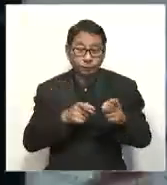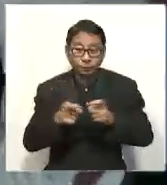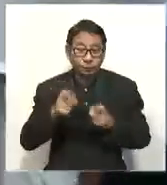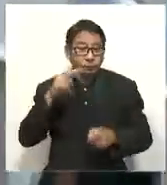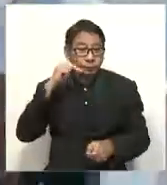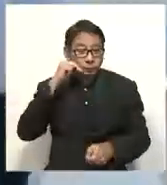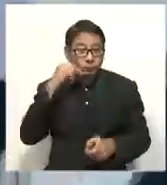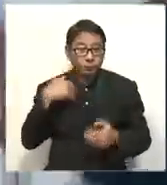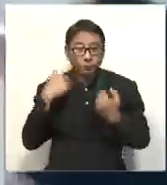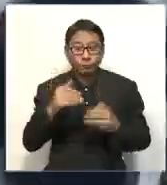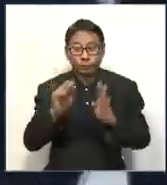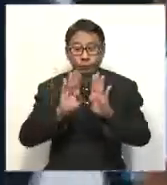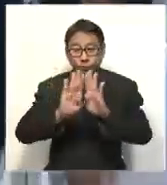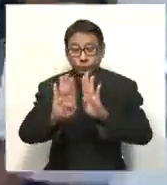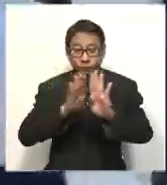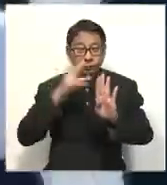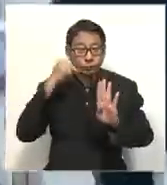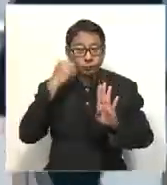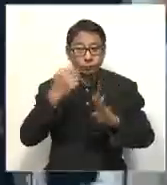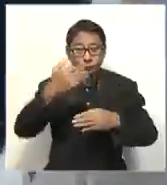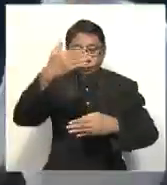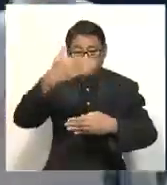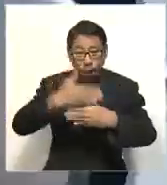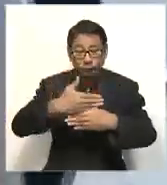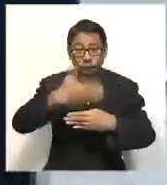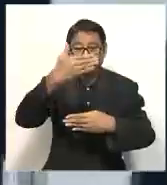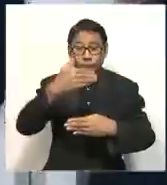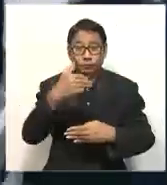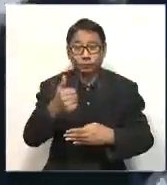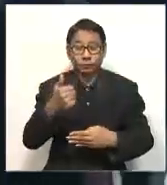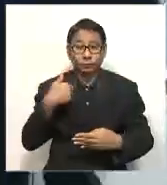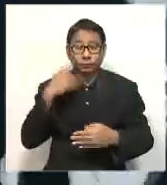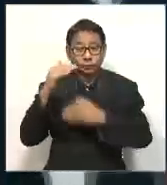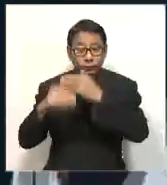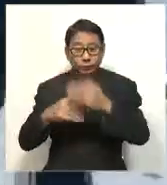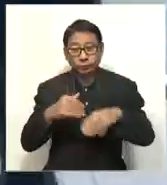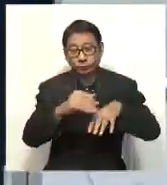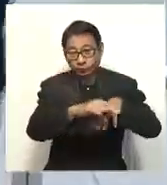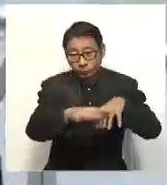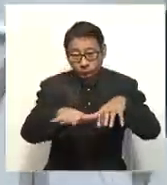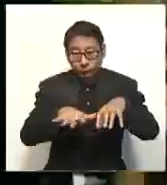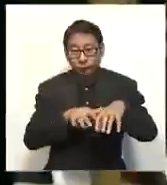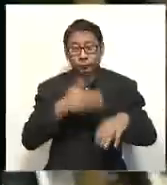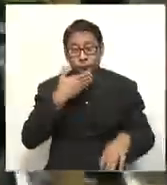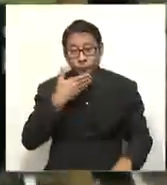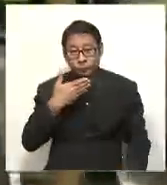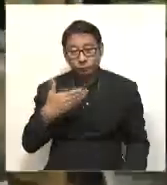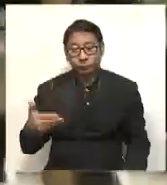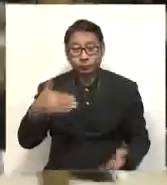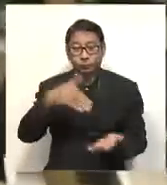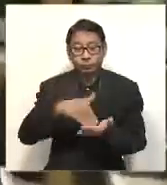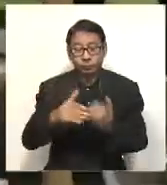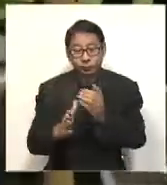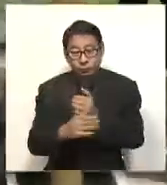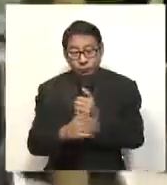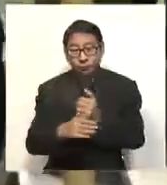านวัตกรรมประตูระบายน้ำแบบพับได้ตามโครงการพัฒนากว้านพะเยาอย่างยั่งยืนบริเวณศูนย์วิจัยและพัฒนาประมงน้ำ